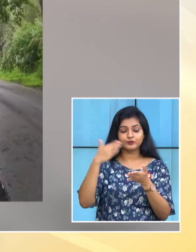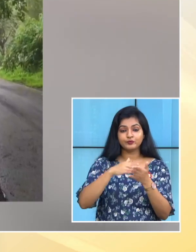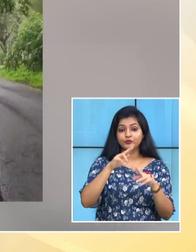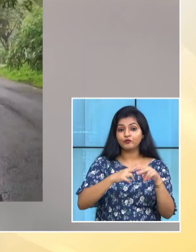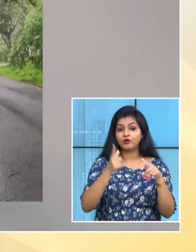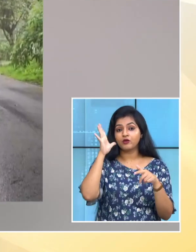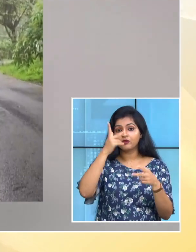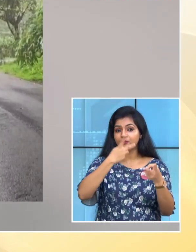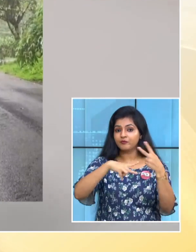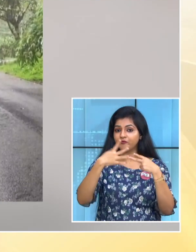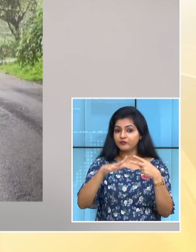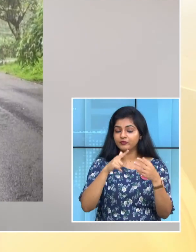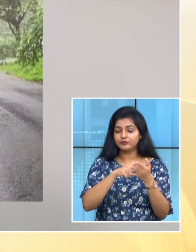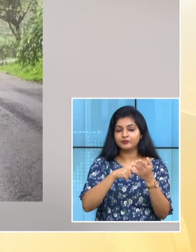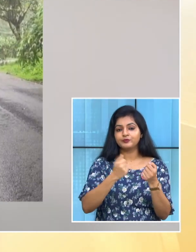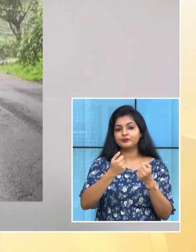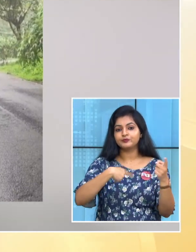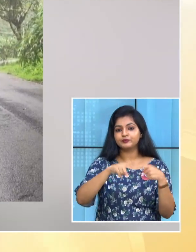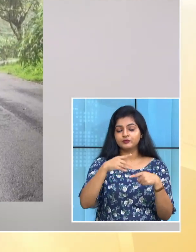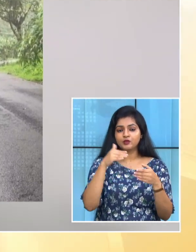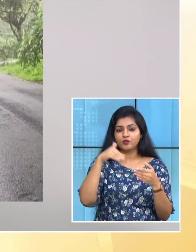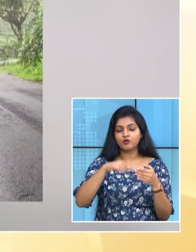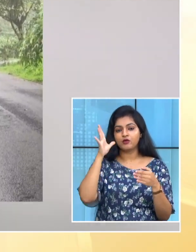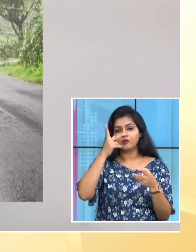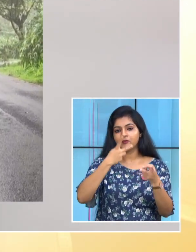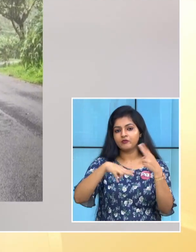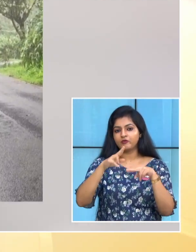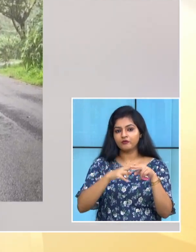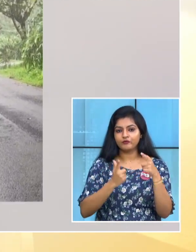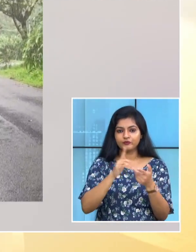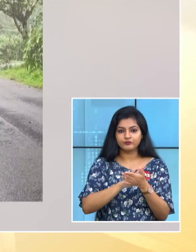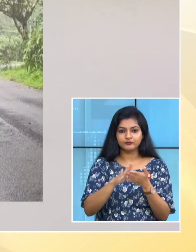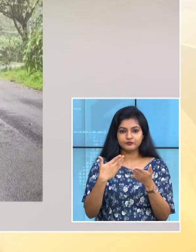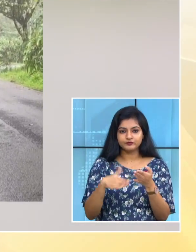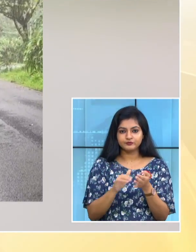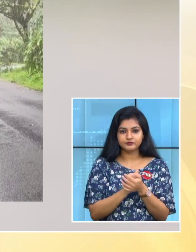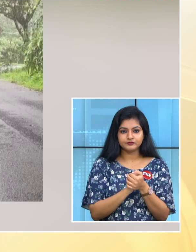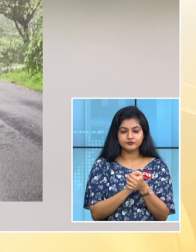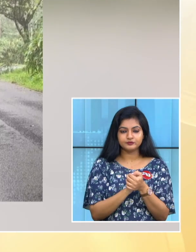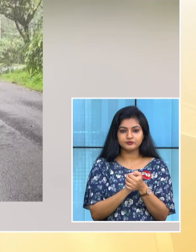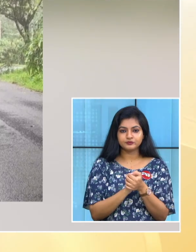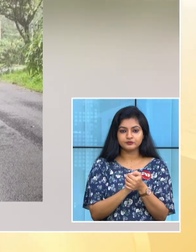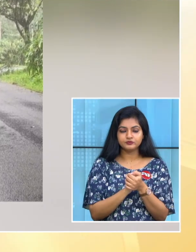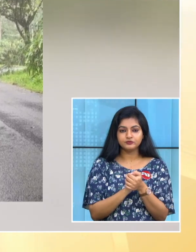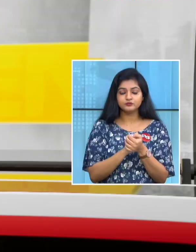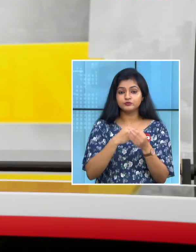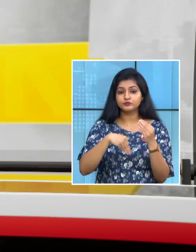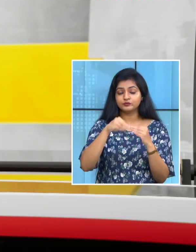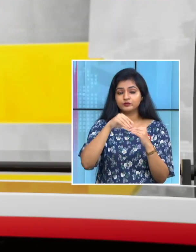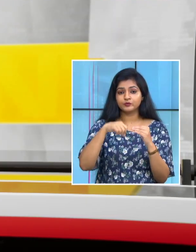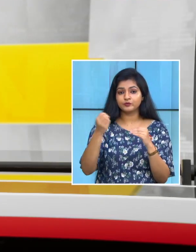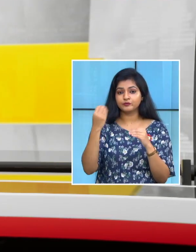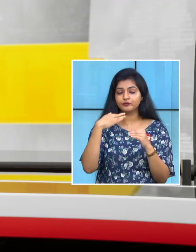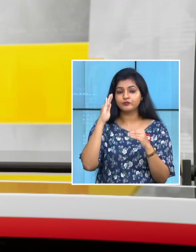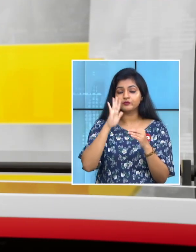ഇതുവഴിയുള്ള ഗതാഗതം പുനഃസ്ഥാപിച്ചത്. നിലവിൽ ആന കാട് കയറുകയും ചെയ്തിട്ടുണ്ട്. ഉന്മേഷ്, ശരി, സൂരജ് സജിയാണ് വിവരങ്ങൾ നൽകിയത്. ഇപ്പോൾ അലക്സ് റാം മുഹമ്മദ് ഒരു കാര്യം